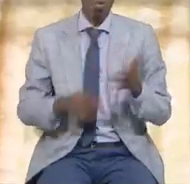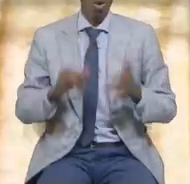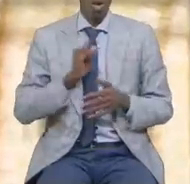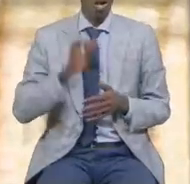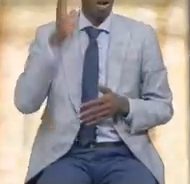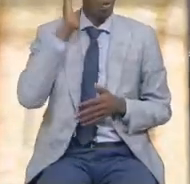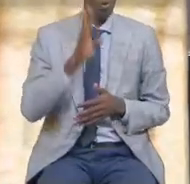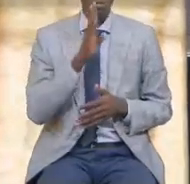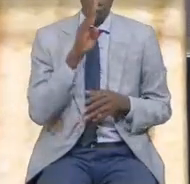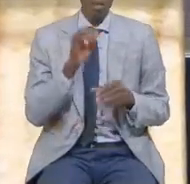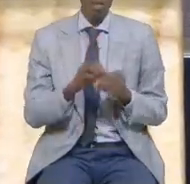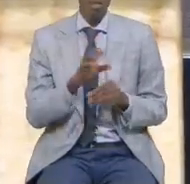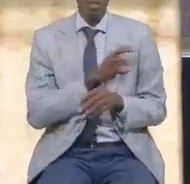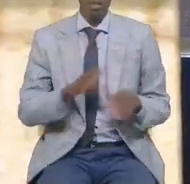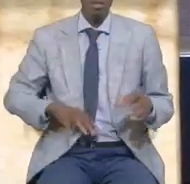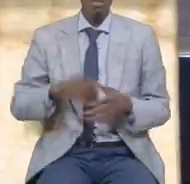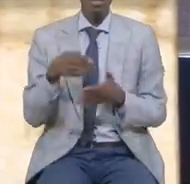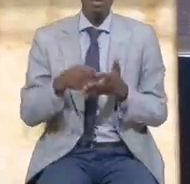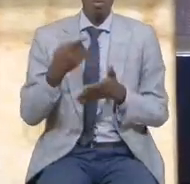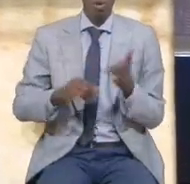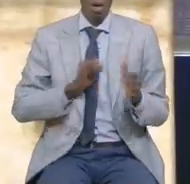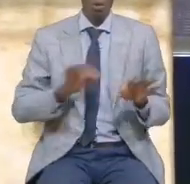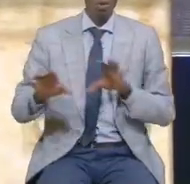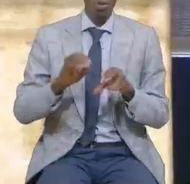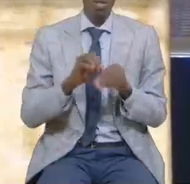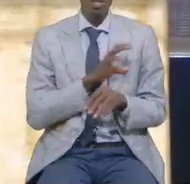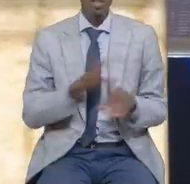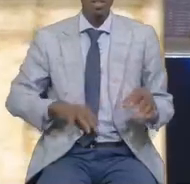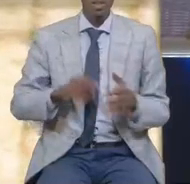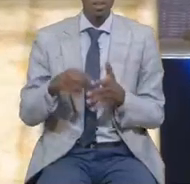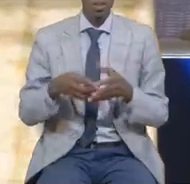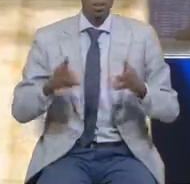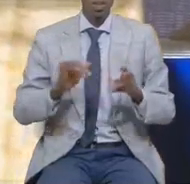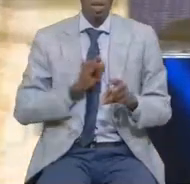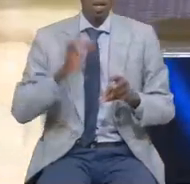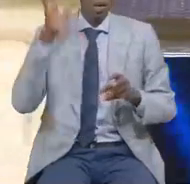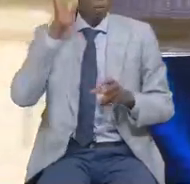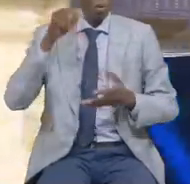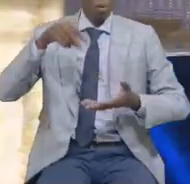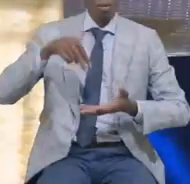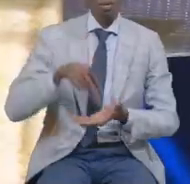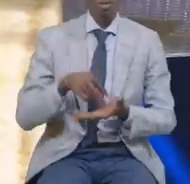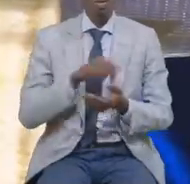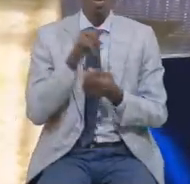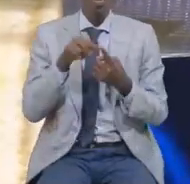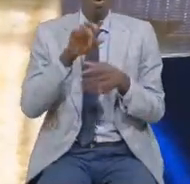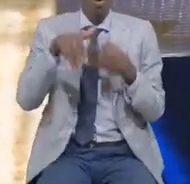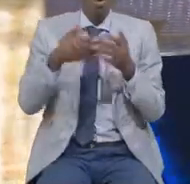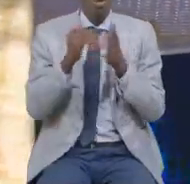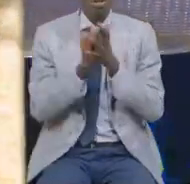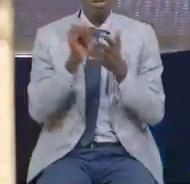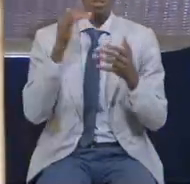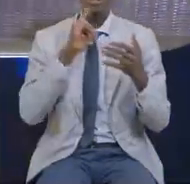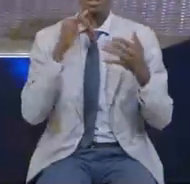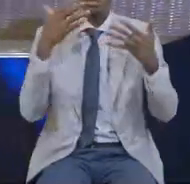ferai en Christ, voici tel que je dois prendre ma position. Lorsque cela est fait, maintenant, tu auras